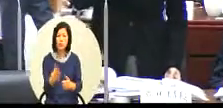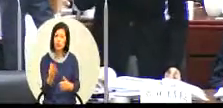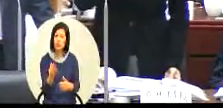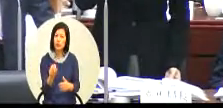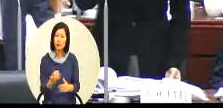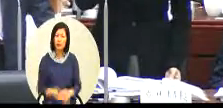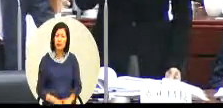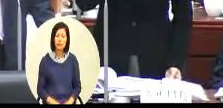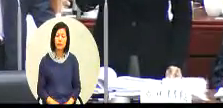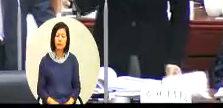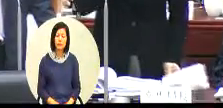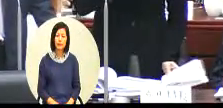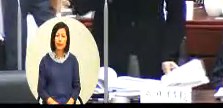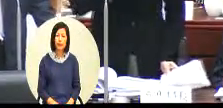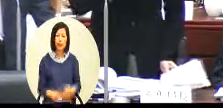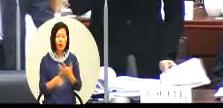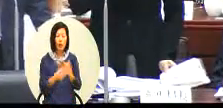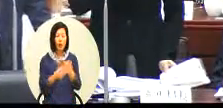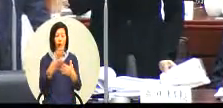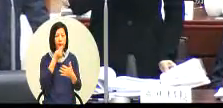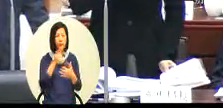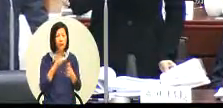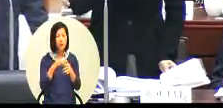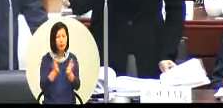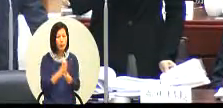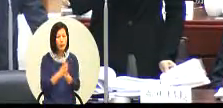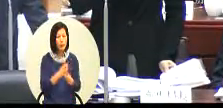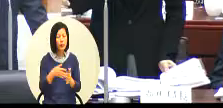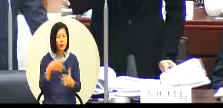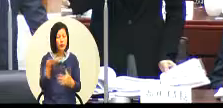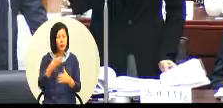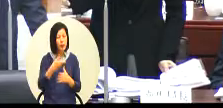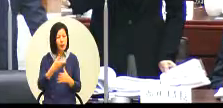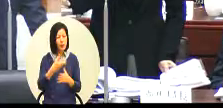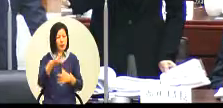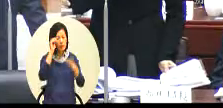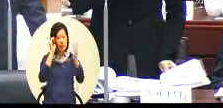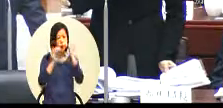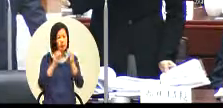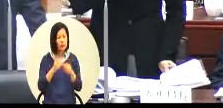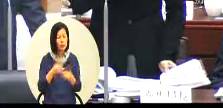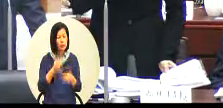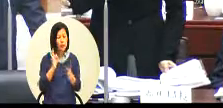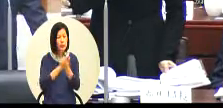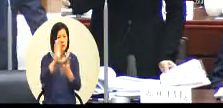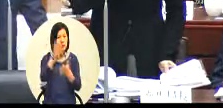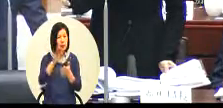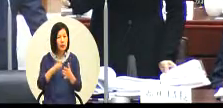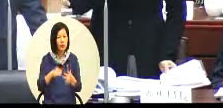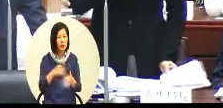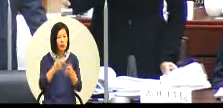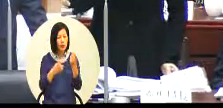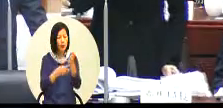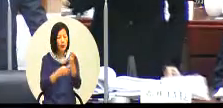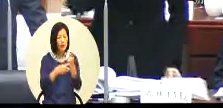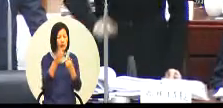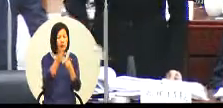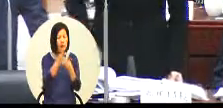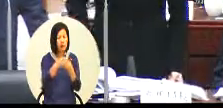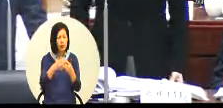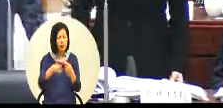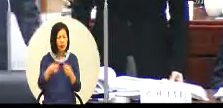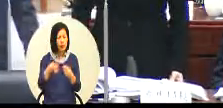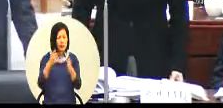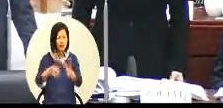按照卫福部给我们的标准，我们未来3个里要设置一处的话，要297处。